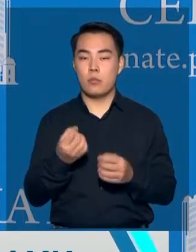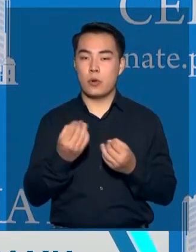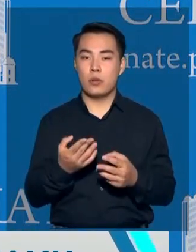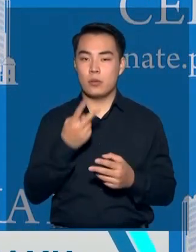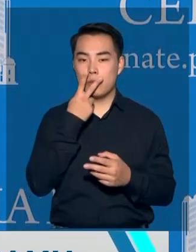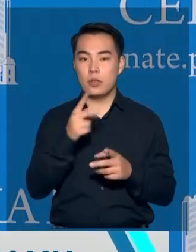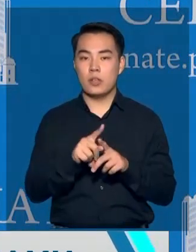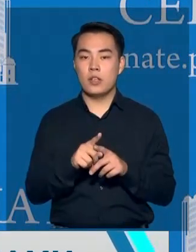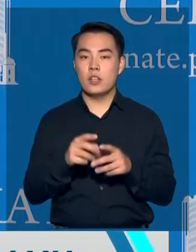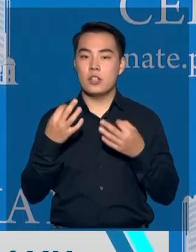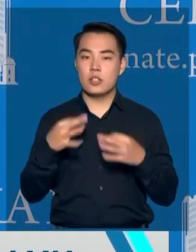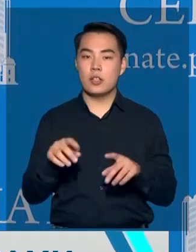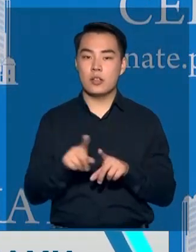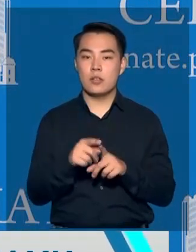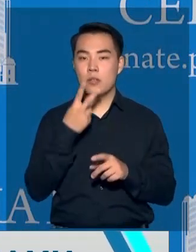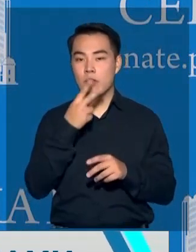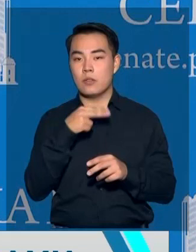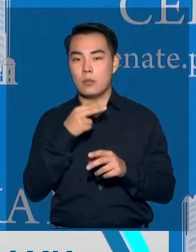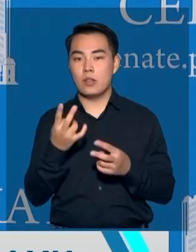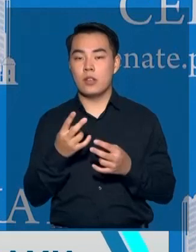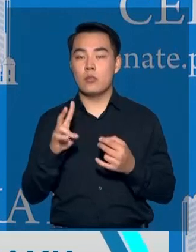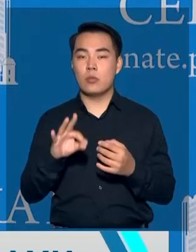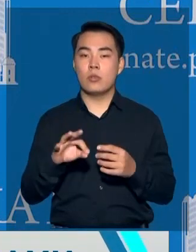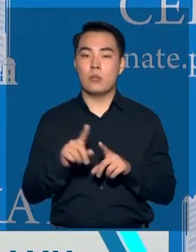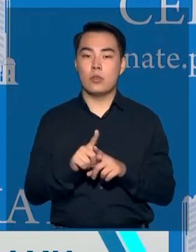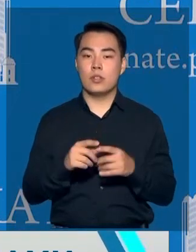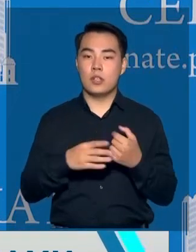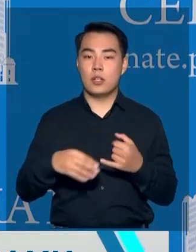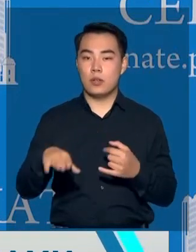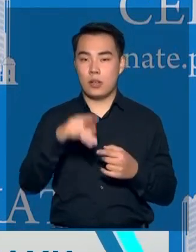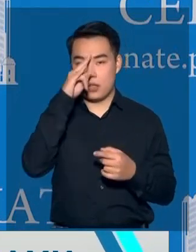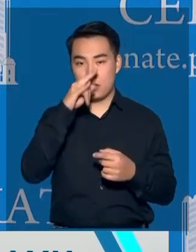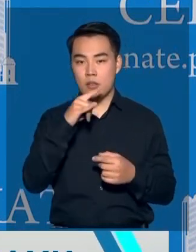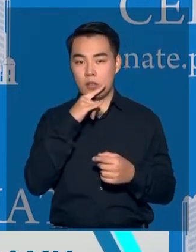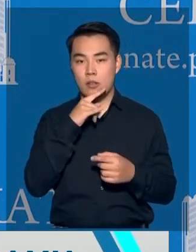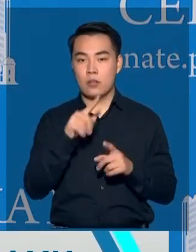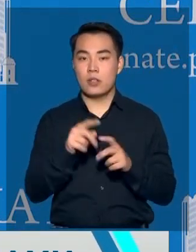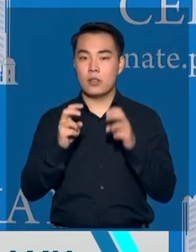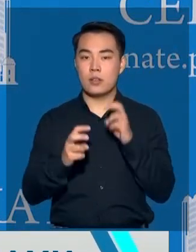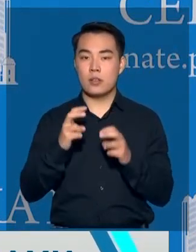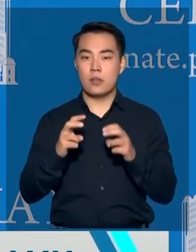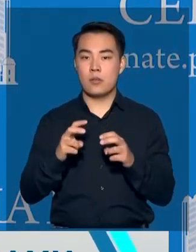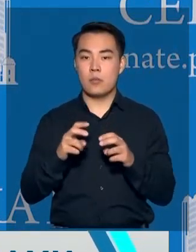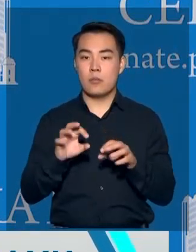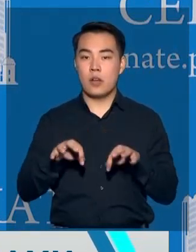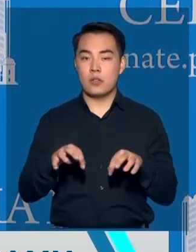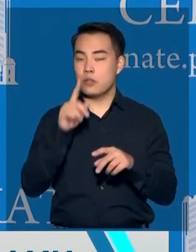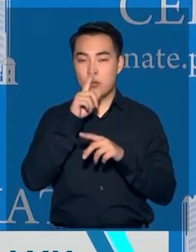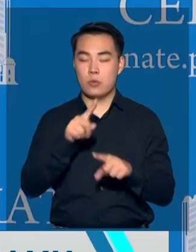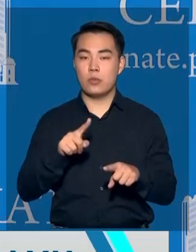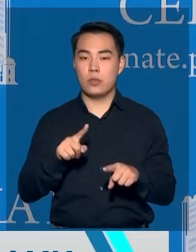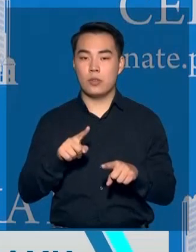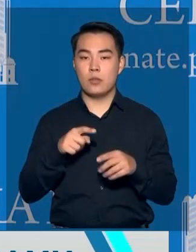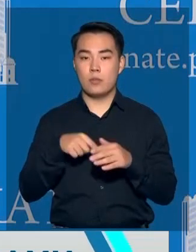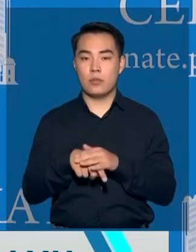продублировали решение ЕЭК, но на территории Казахстана данное производство производиться не будет,